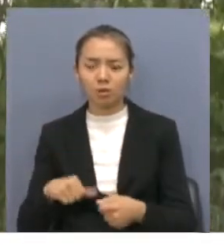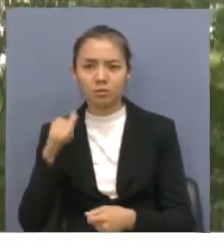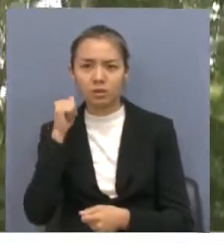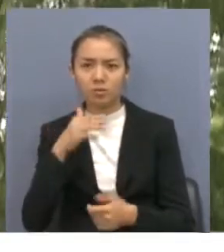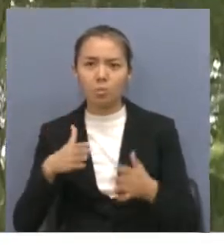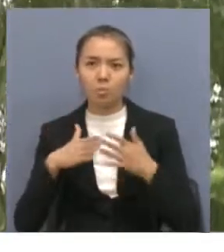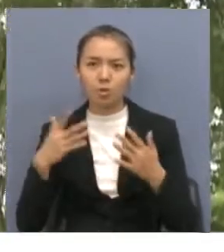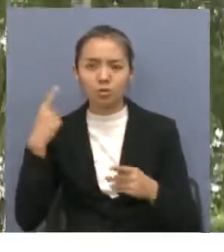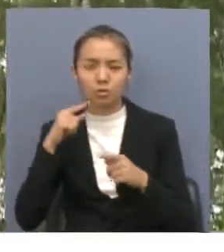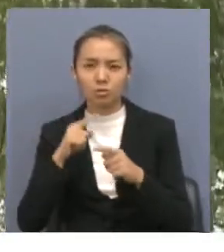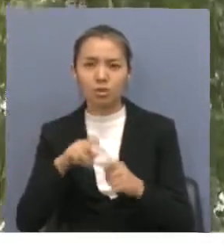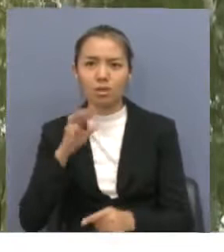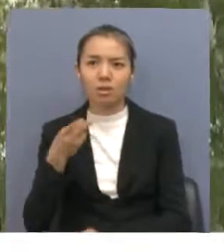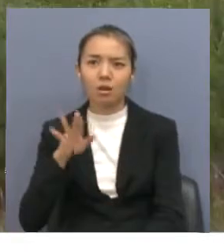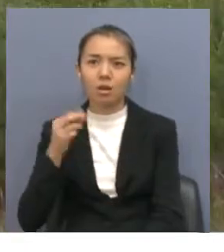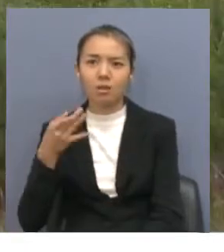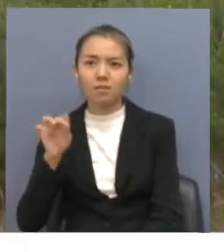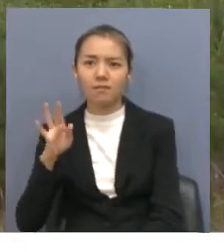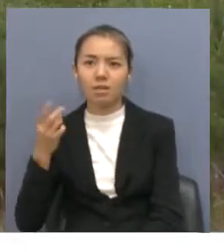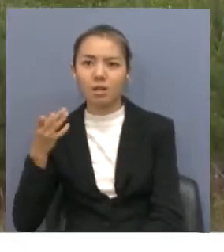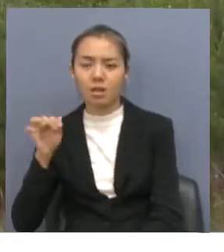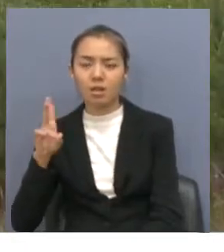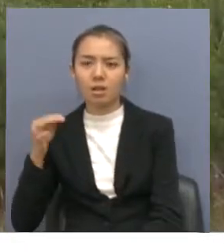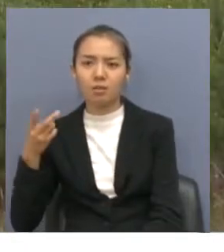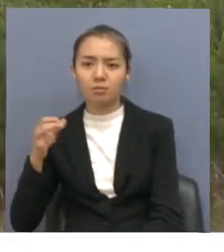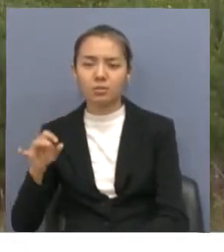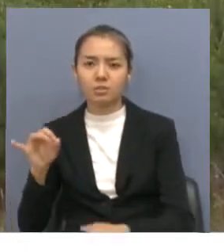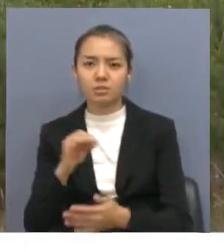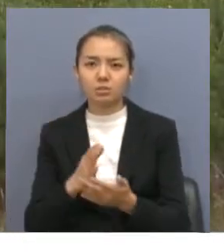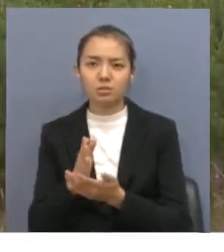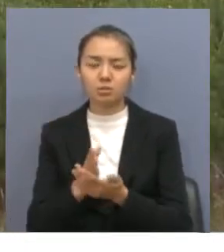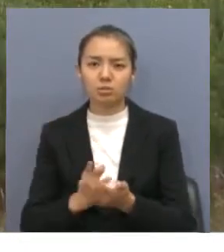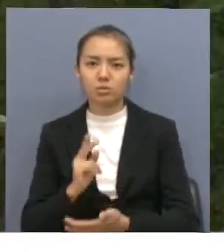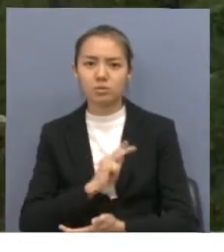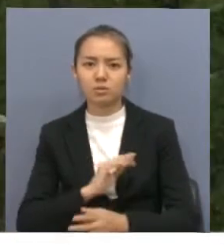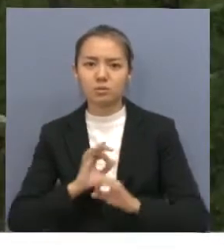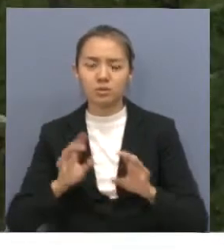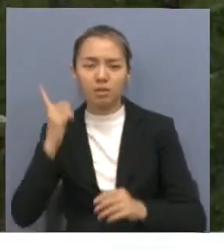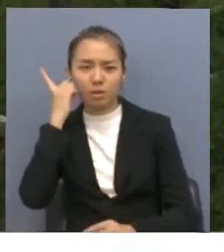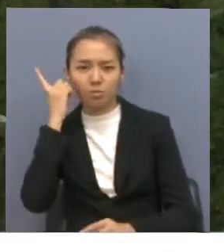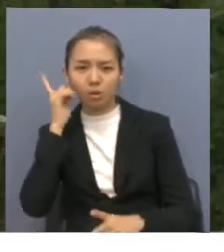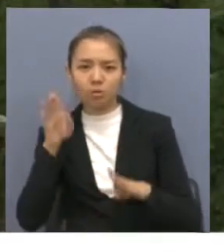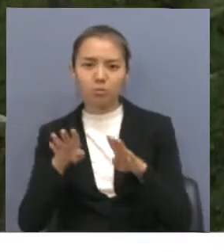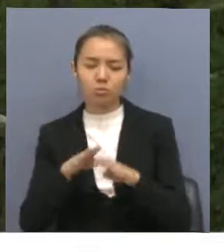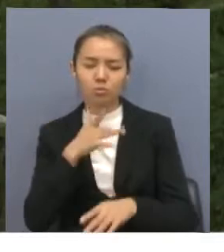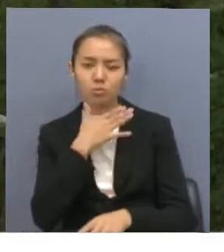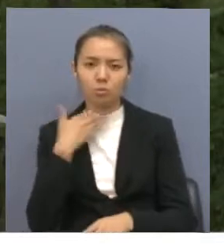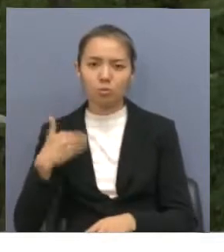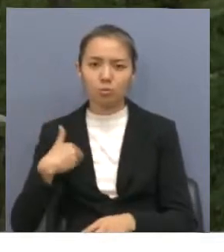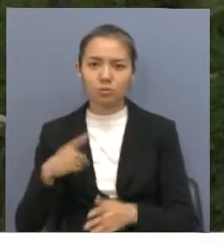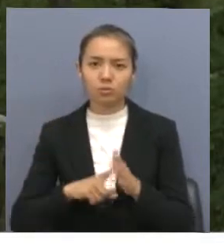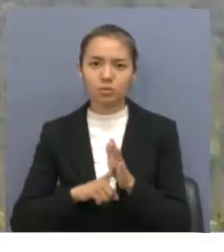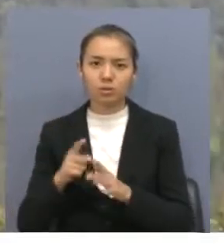тың технология Дания, Австрия, Финляндия, Норвегия, Голландия және Германия елдеріне кеңінен тарала бастады.